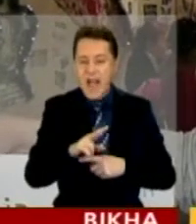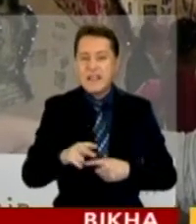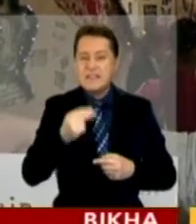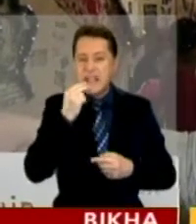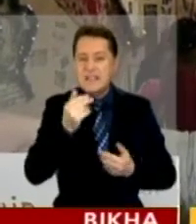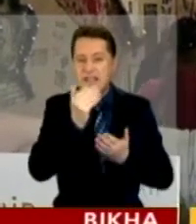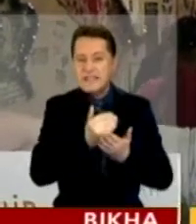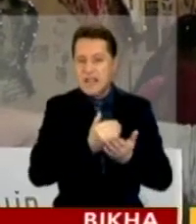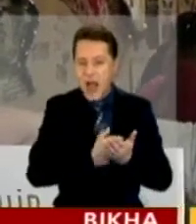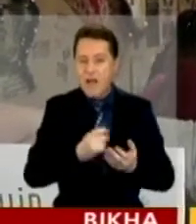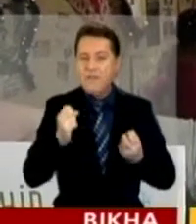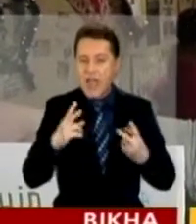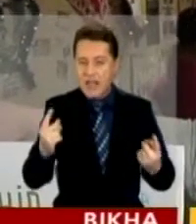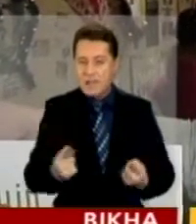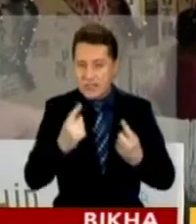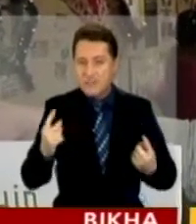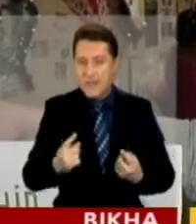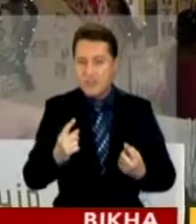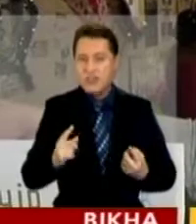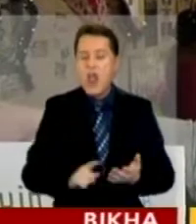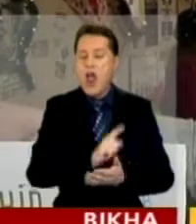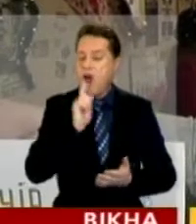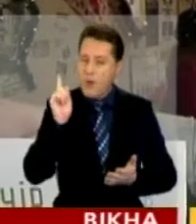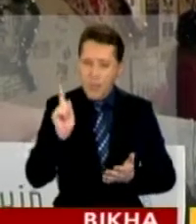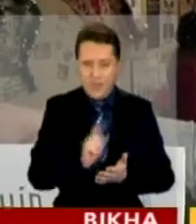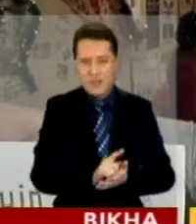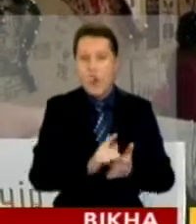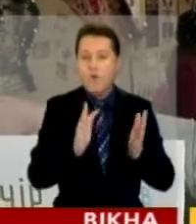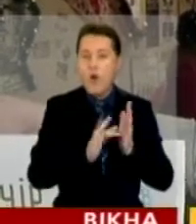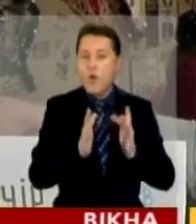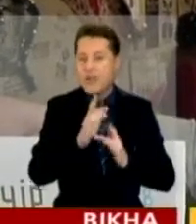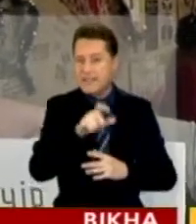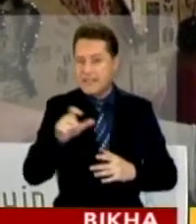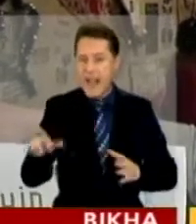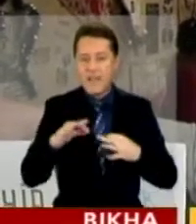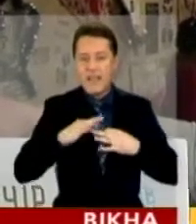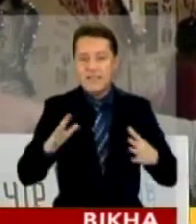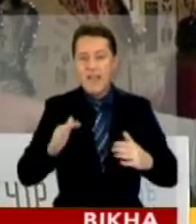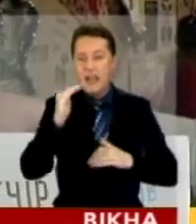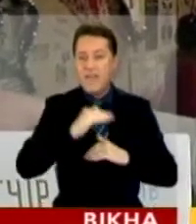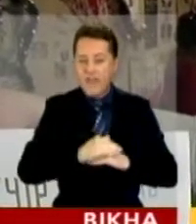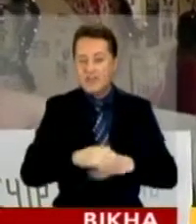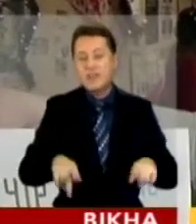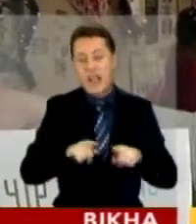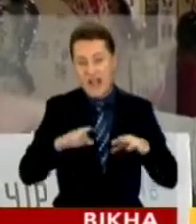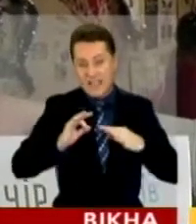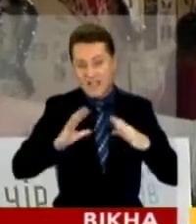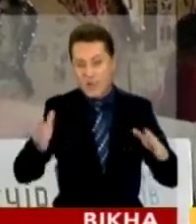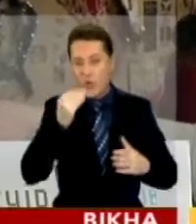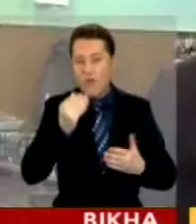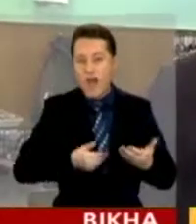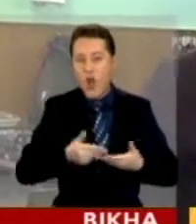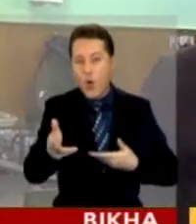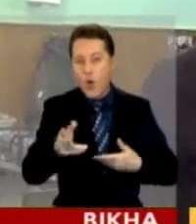як зазвичай. У нас у християн на святвечір така у нас святкова